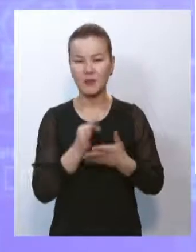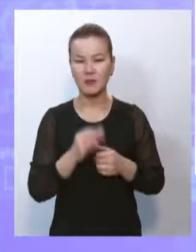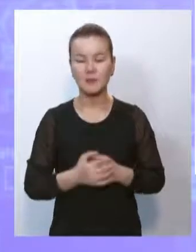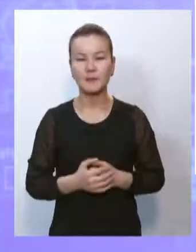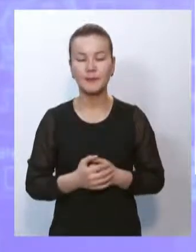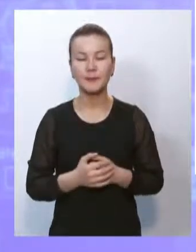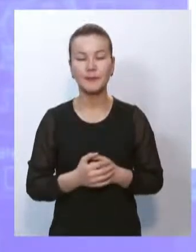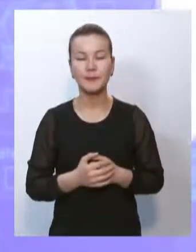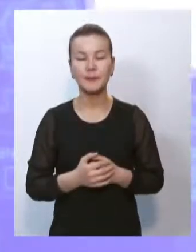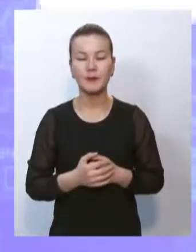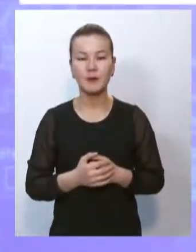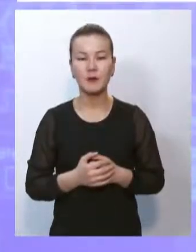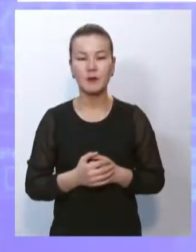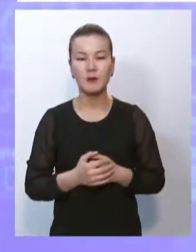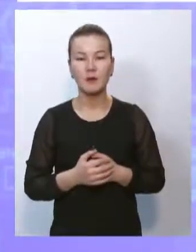у